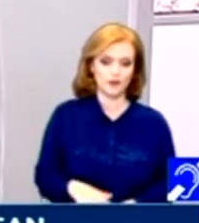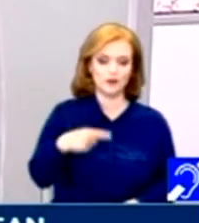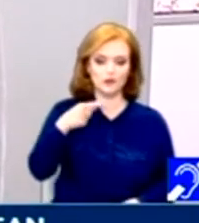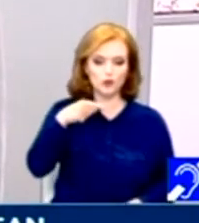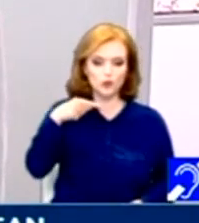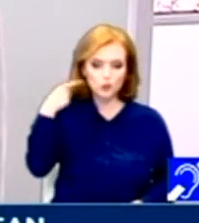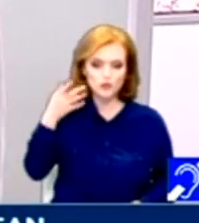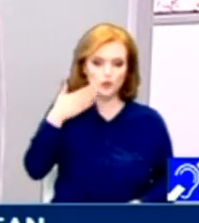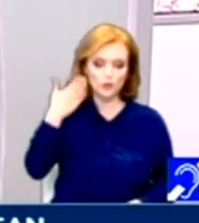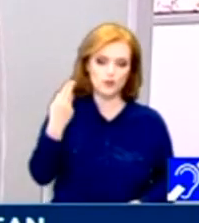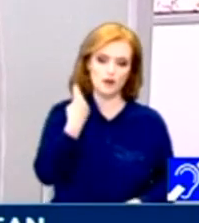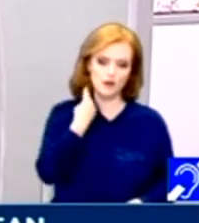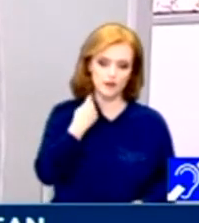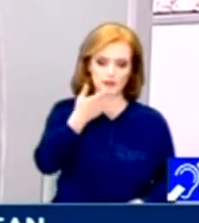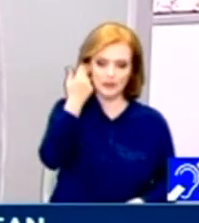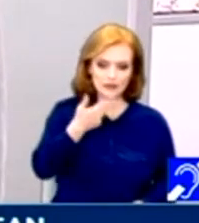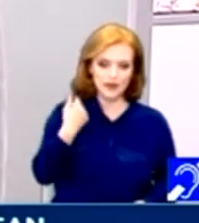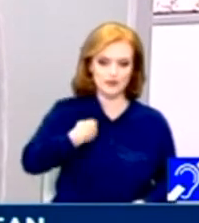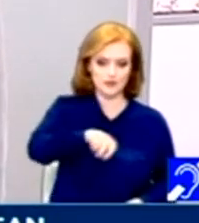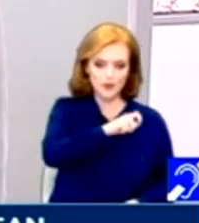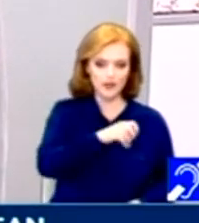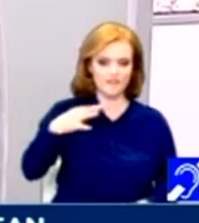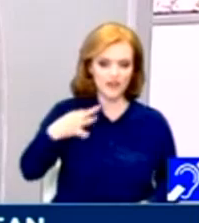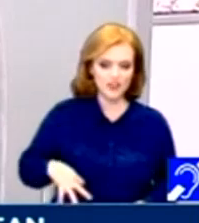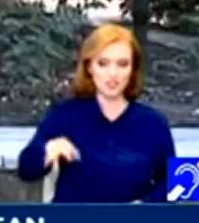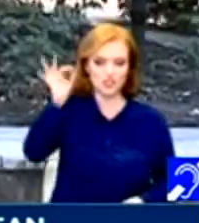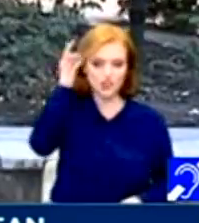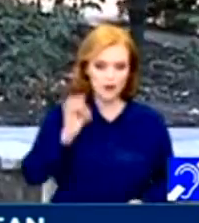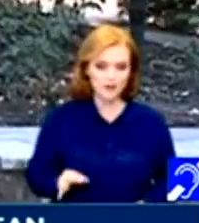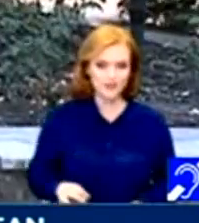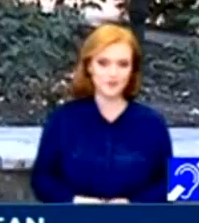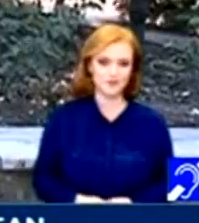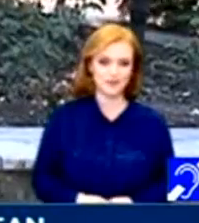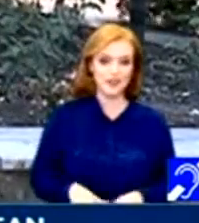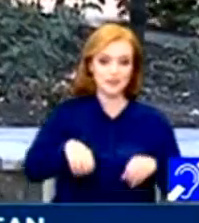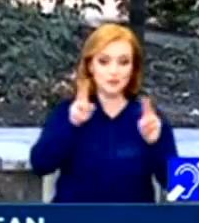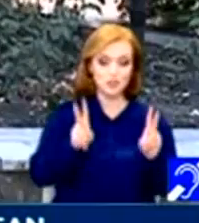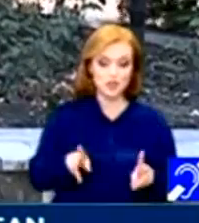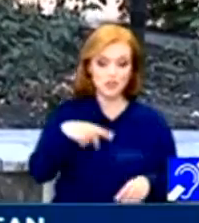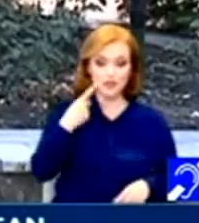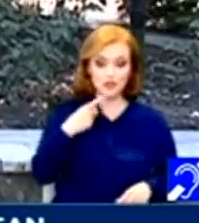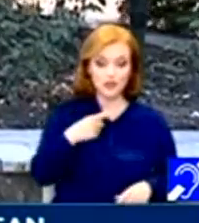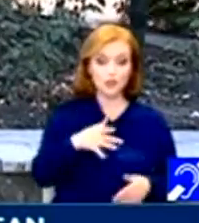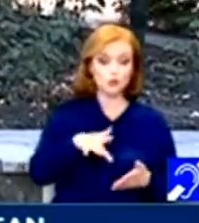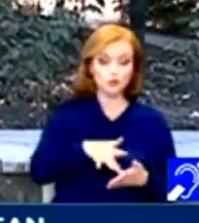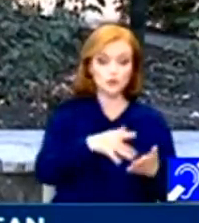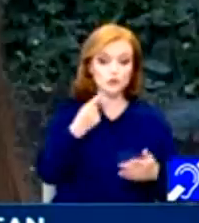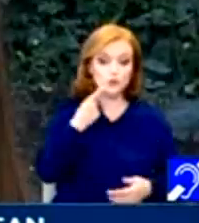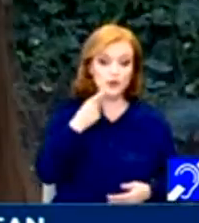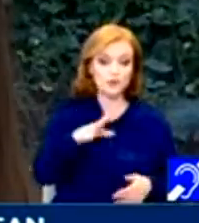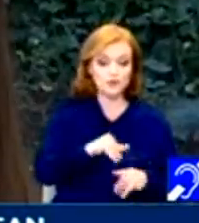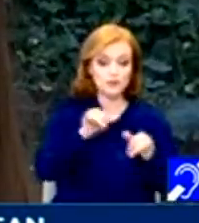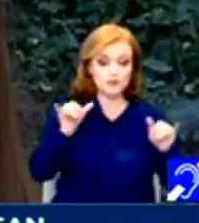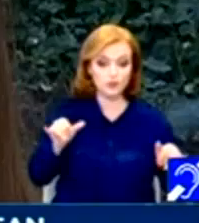română, engleză, italiană, spaniolă, franceză, germană. Experții susțin că turismul stomatologic a fost dezvoltat